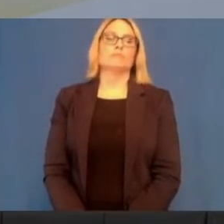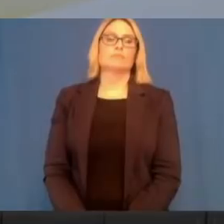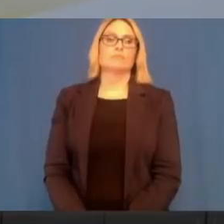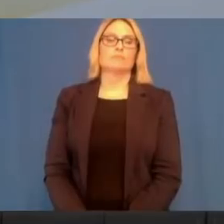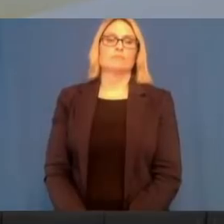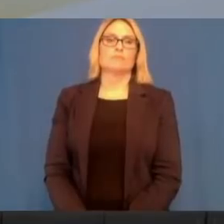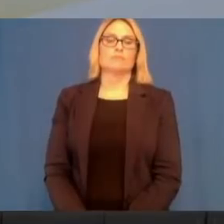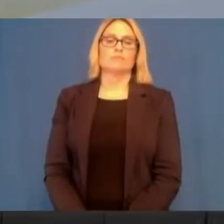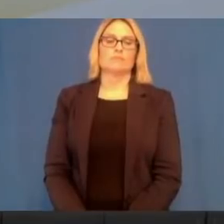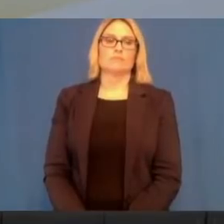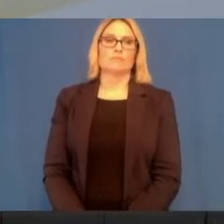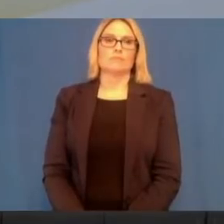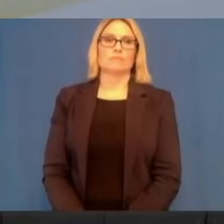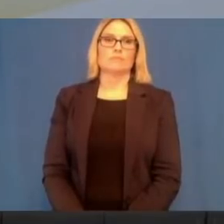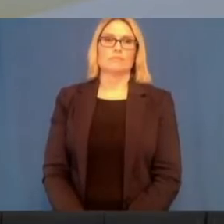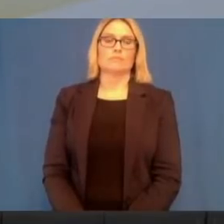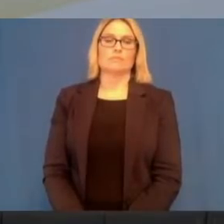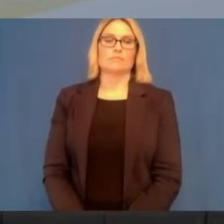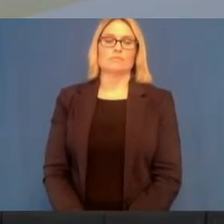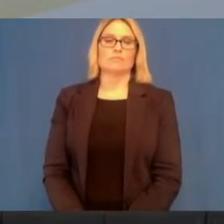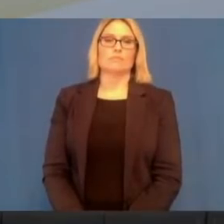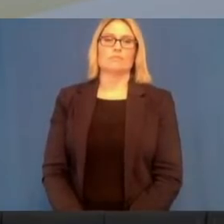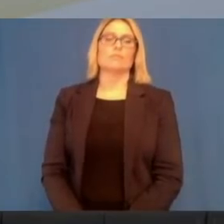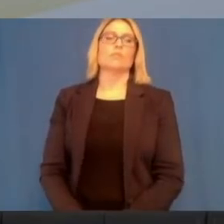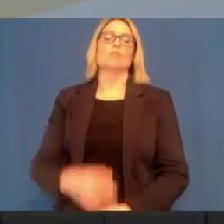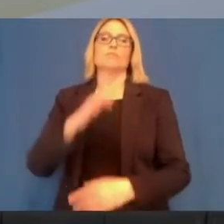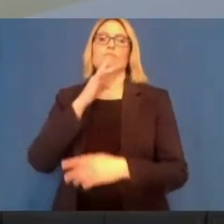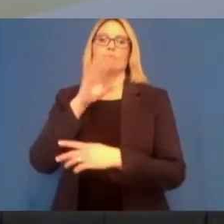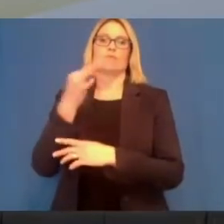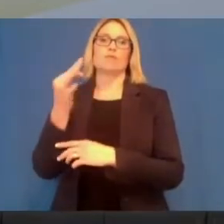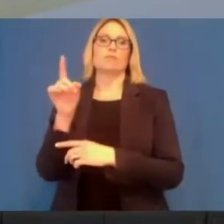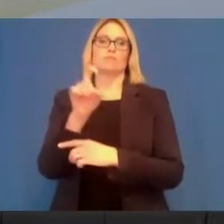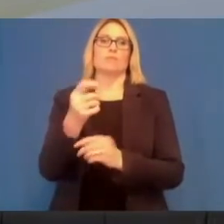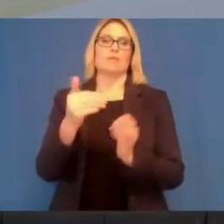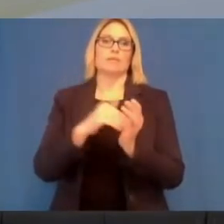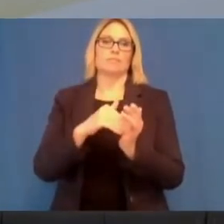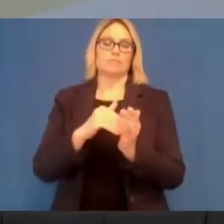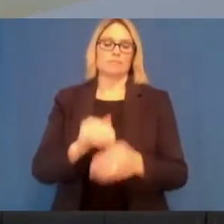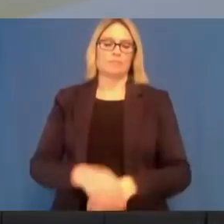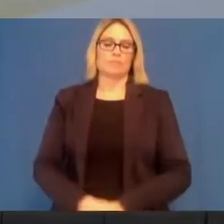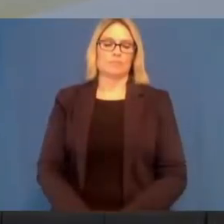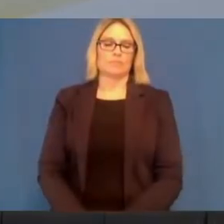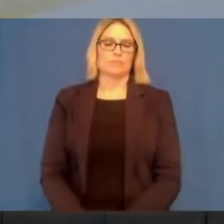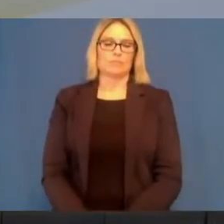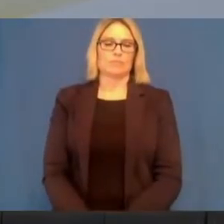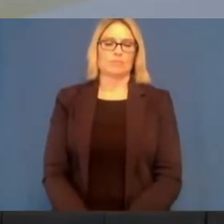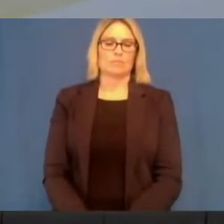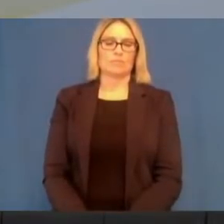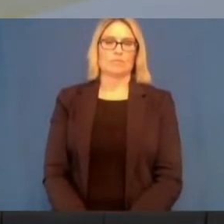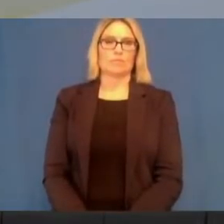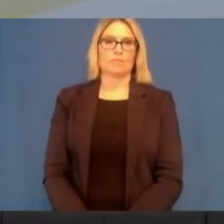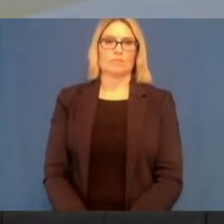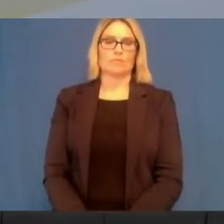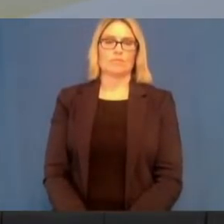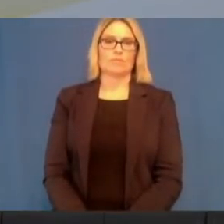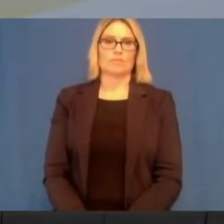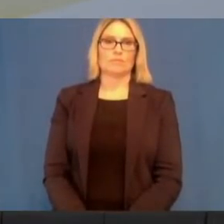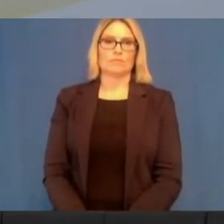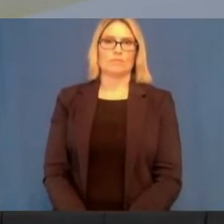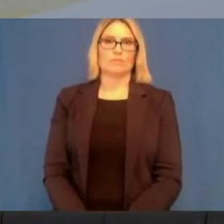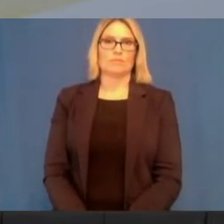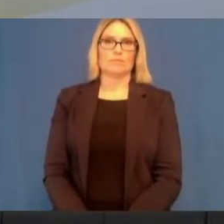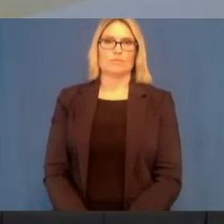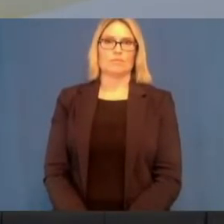Merci. Et juste une question sur ce qui ferme pendant ces 3 jours au niveau scolaire. Est-ce que ce